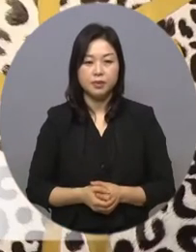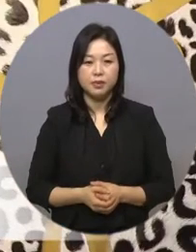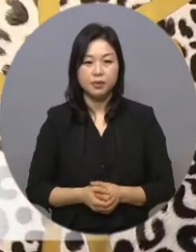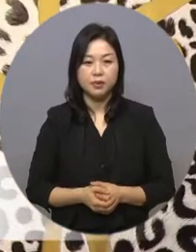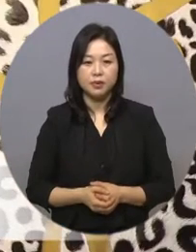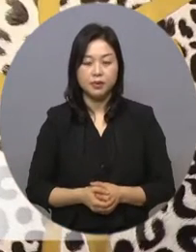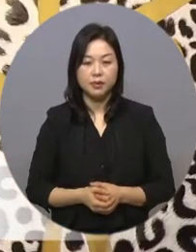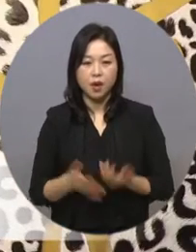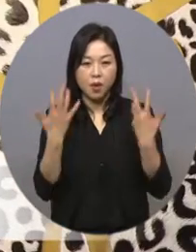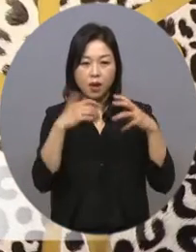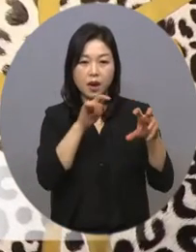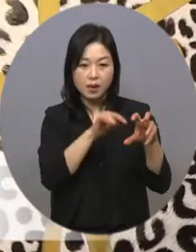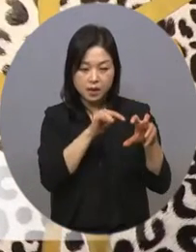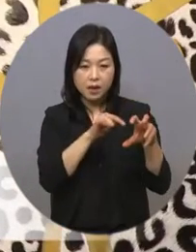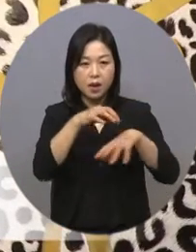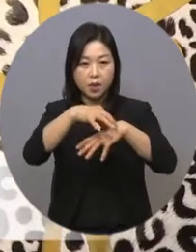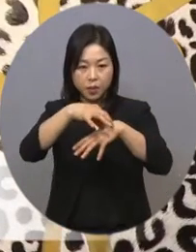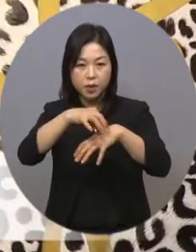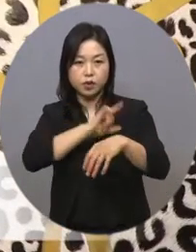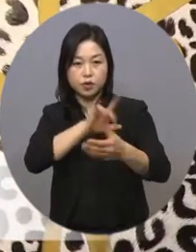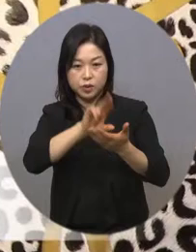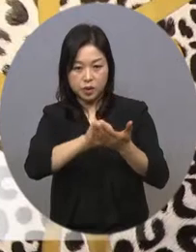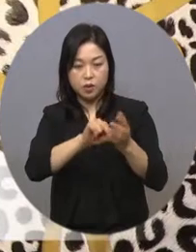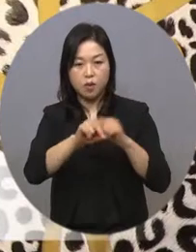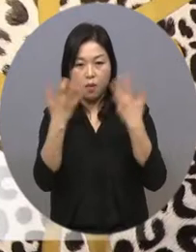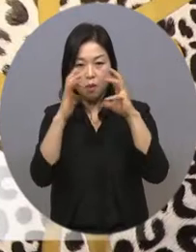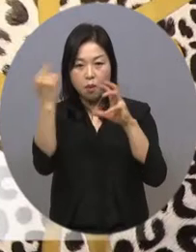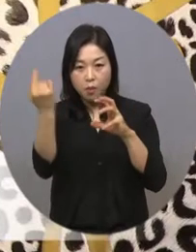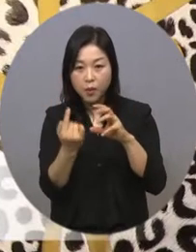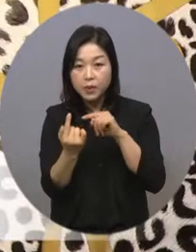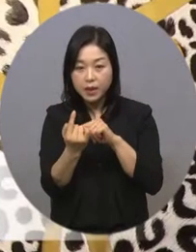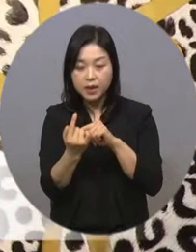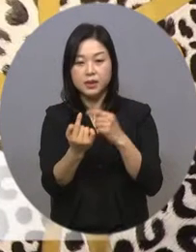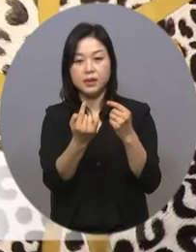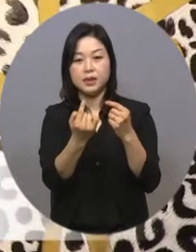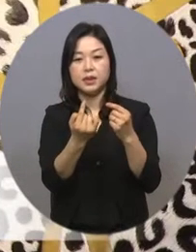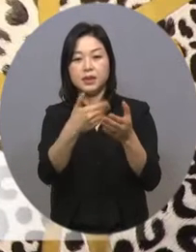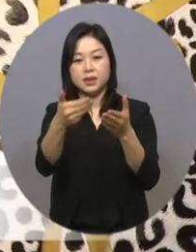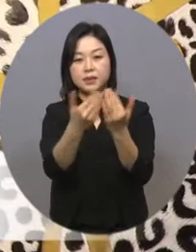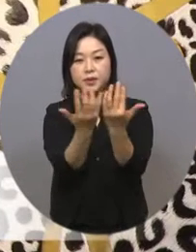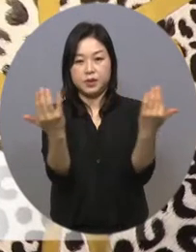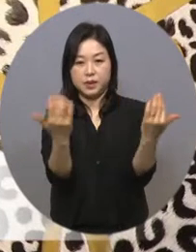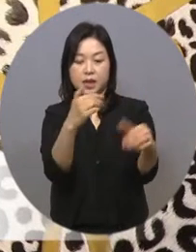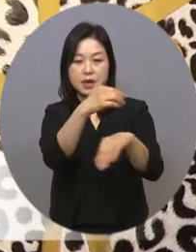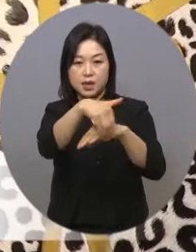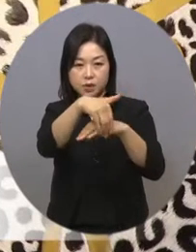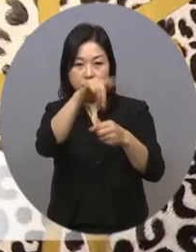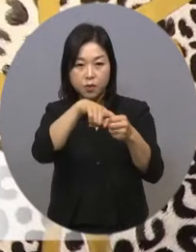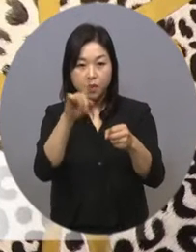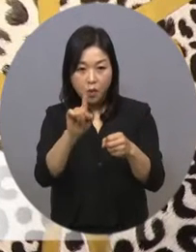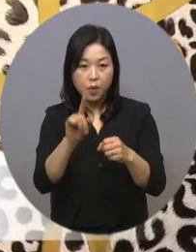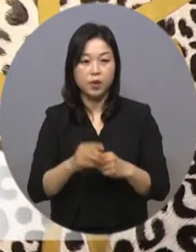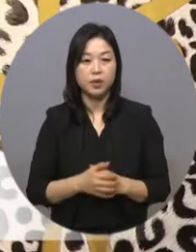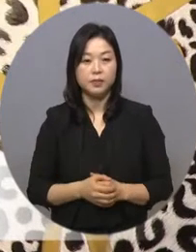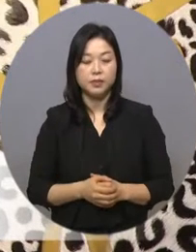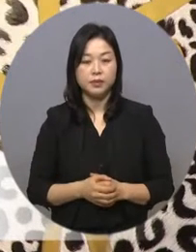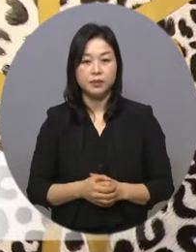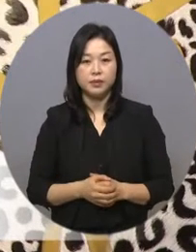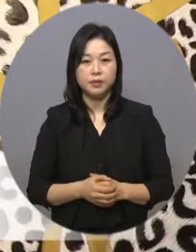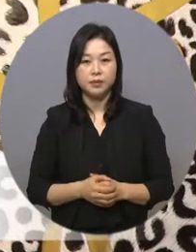애나 호피 를 주제로 범 내려 온다 라는 지금 전시를 기획하게 된 의도는 요